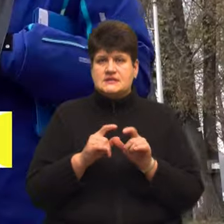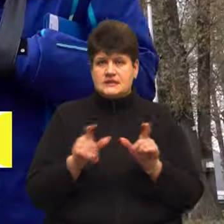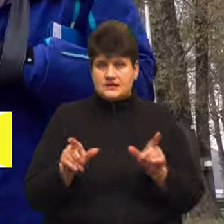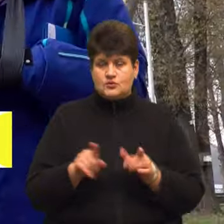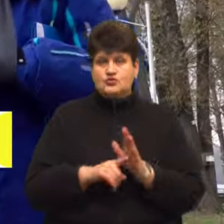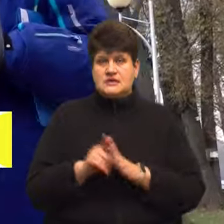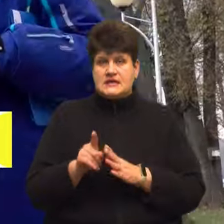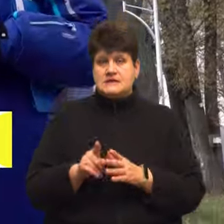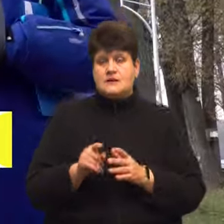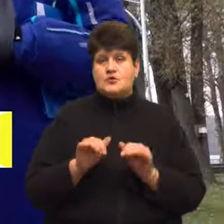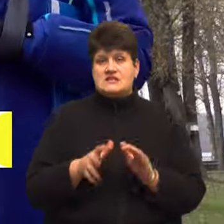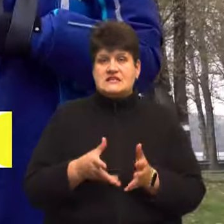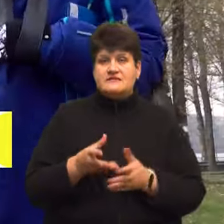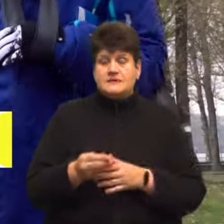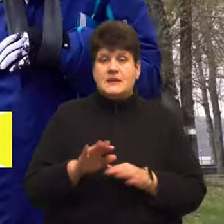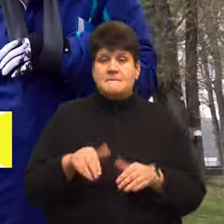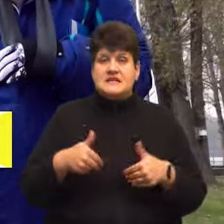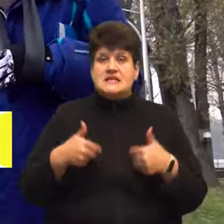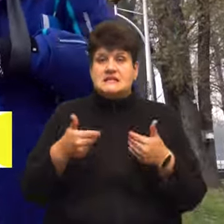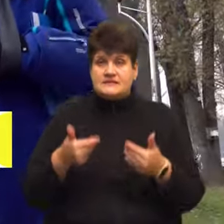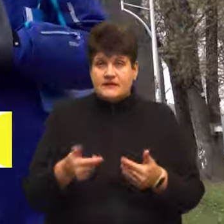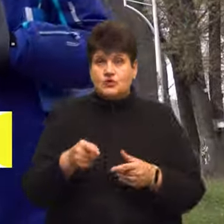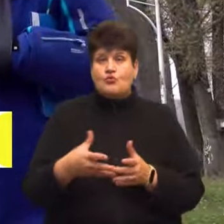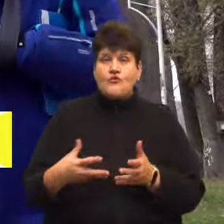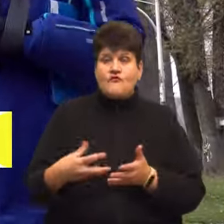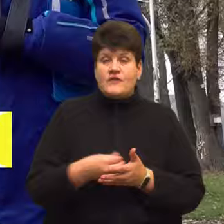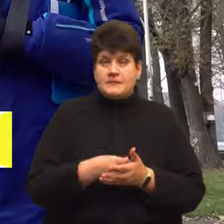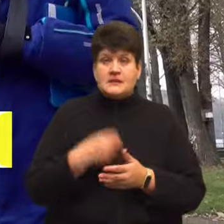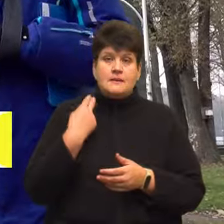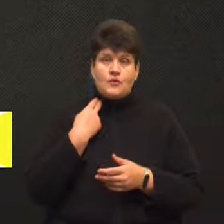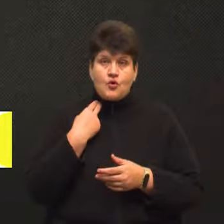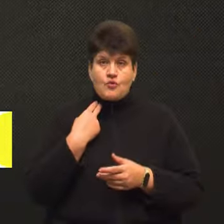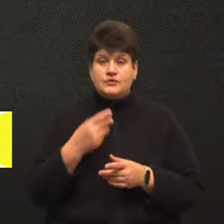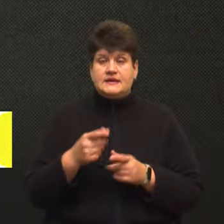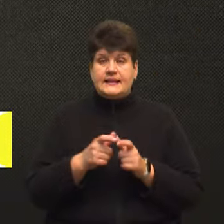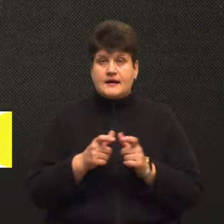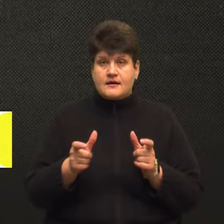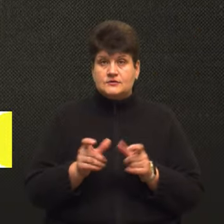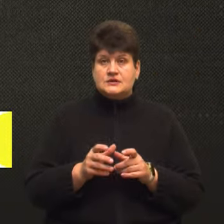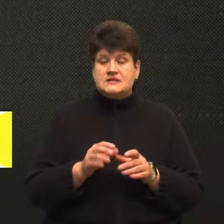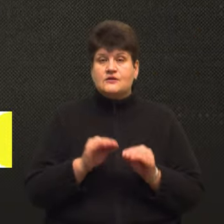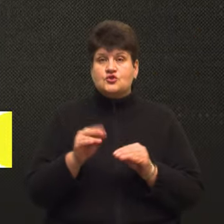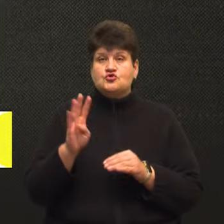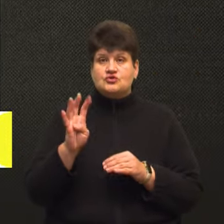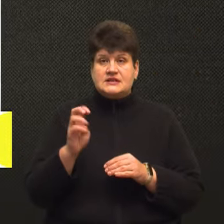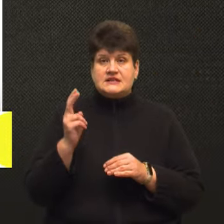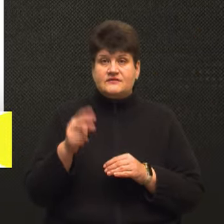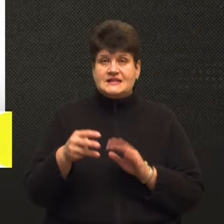виплати після звернень каже Максим жоров йому виплатили заборгованість і на карту зарахували 427998